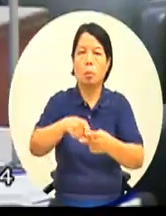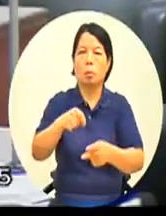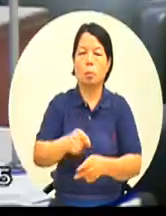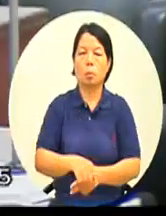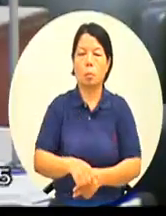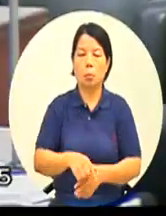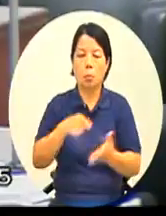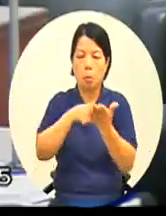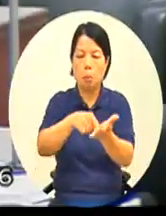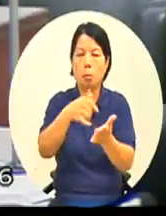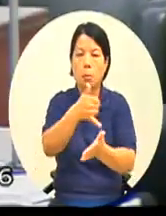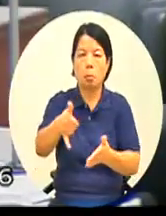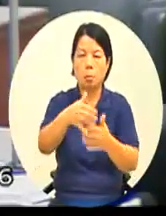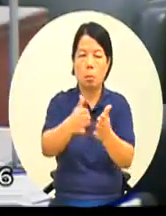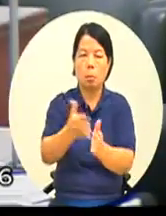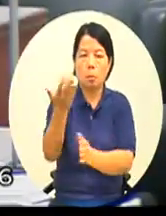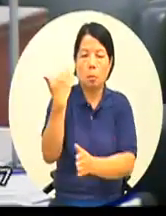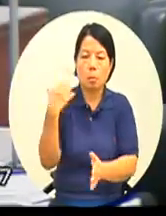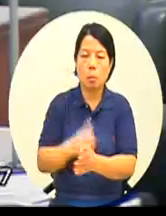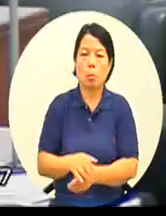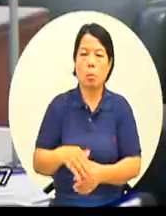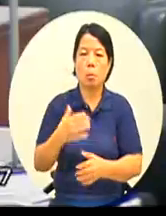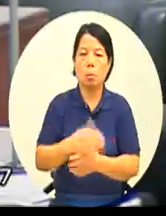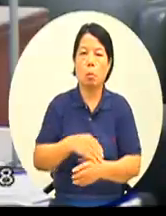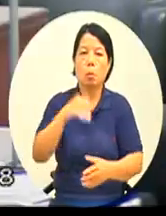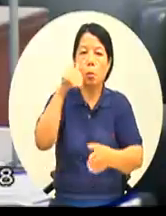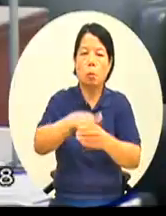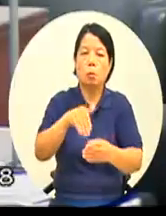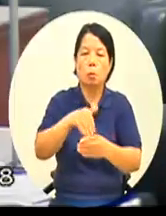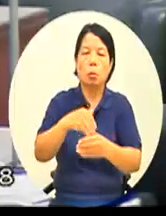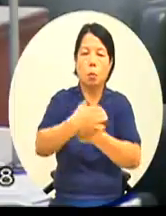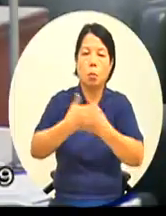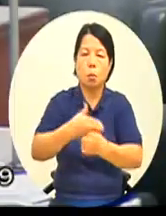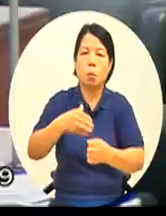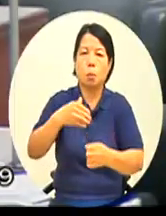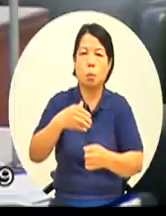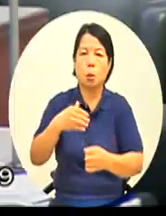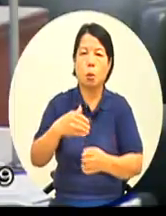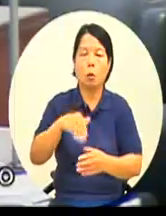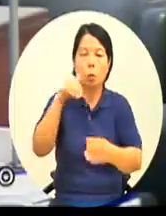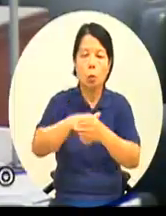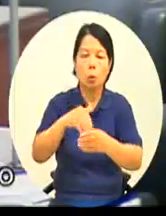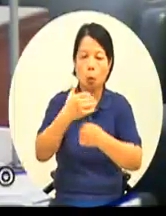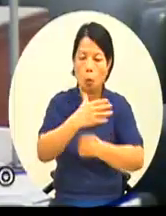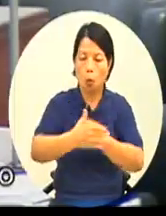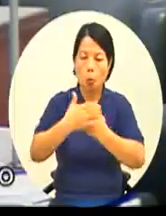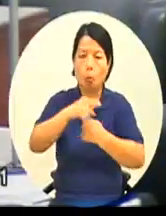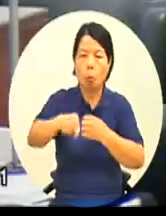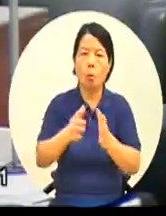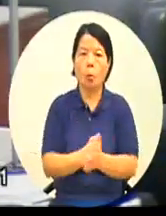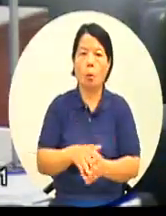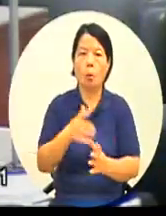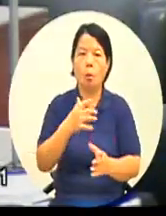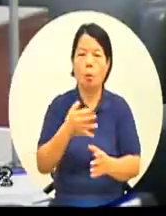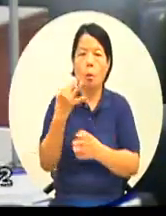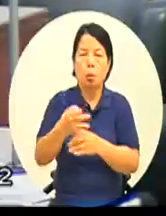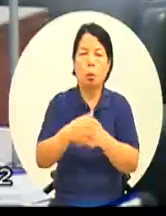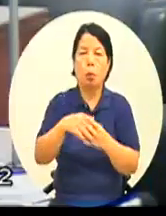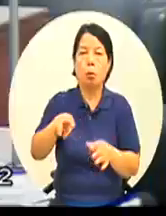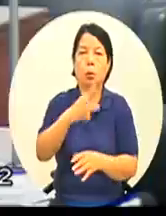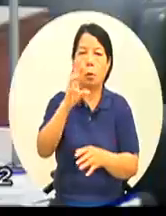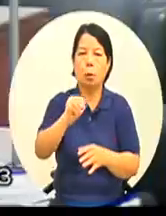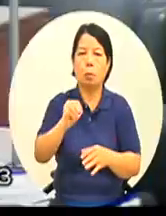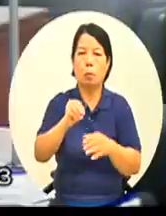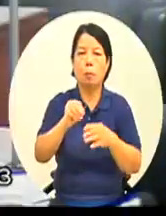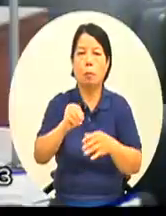他在之前的投保单位退保的这个劳保薪资等级要新台币36300。